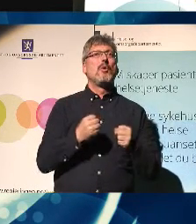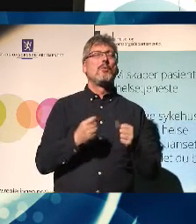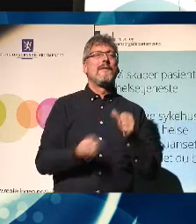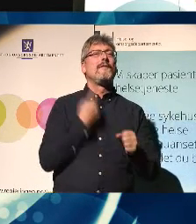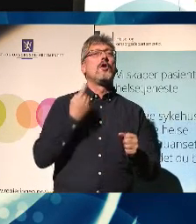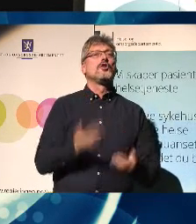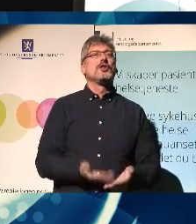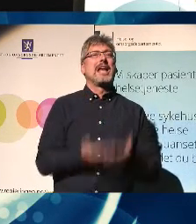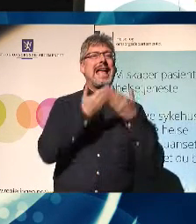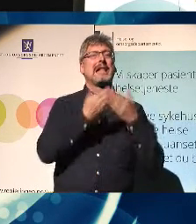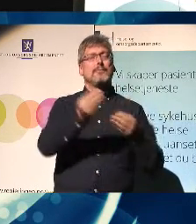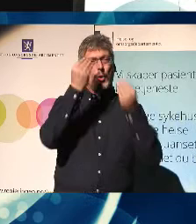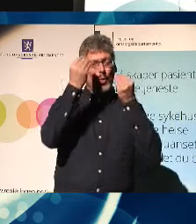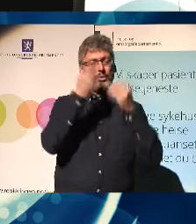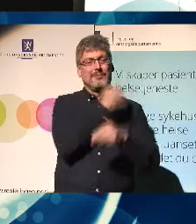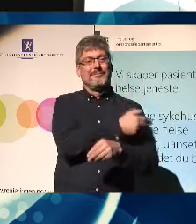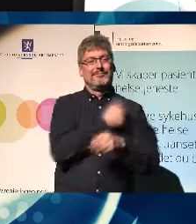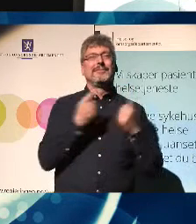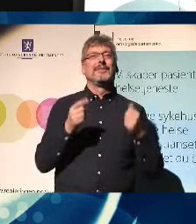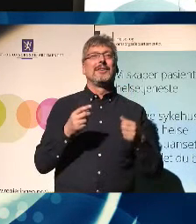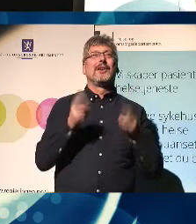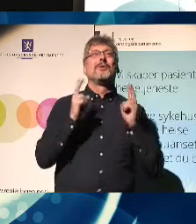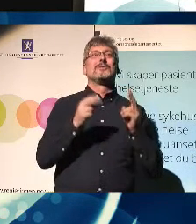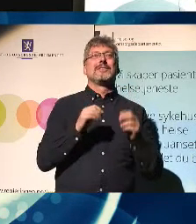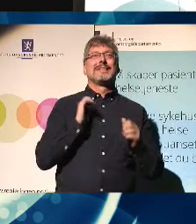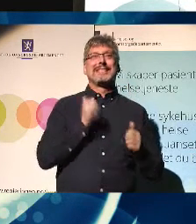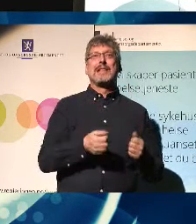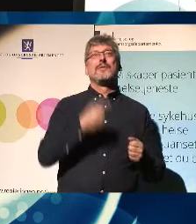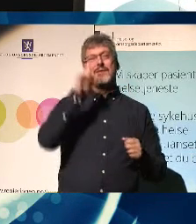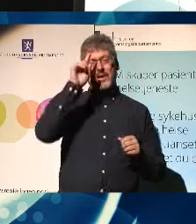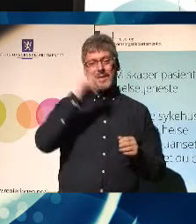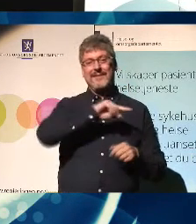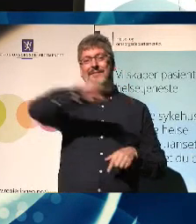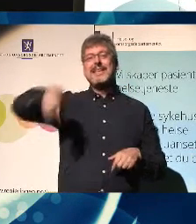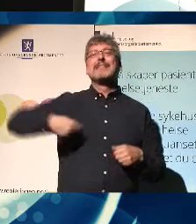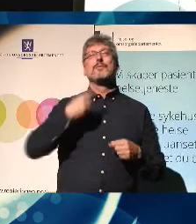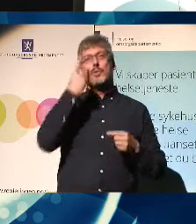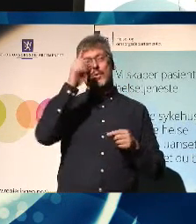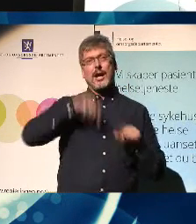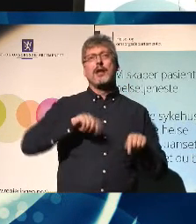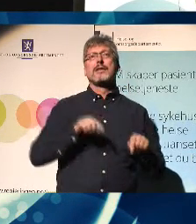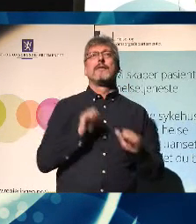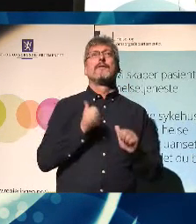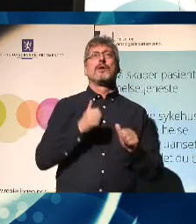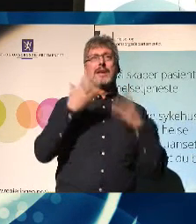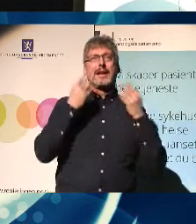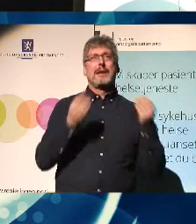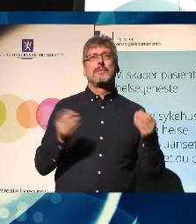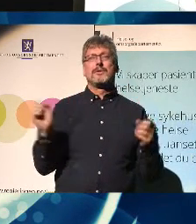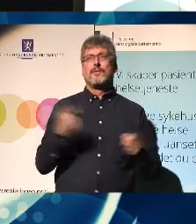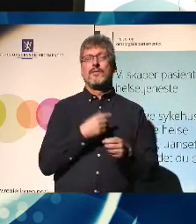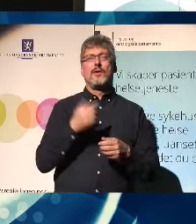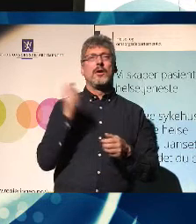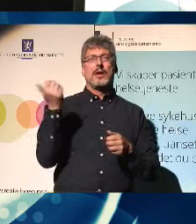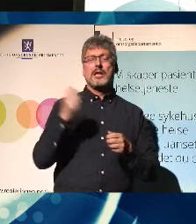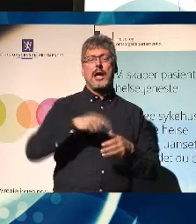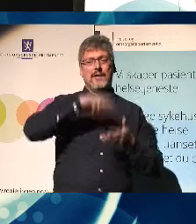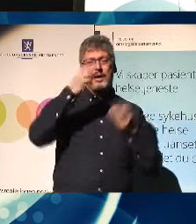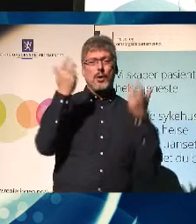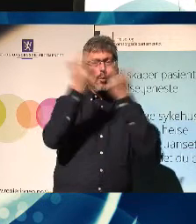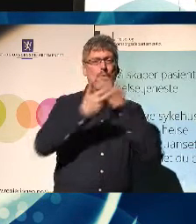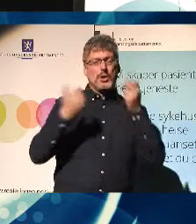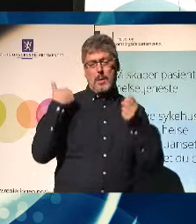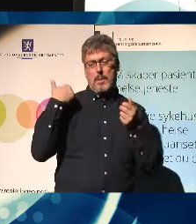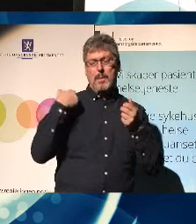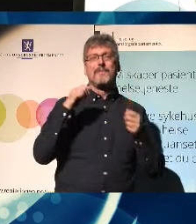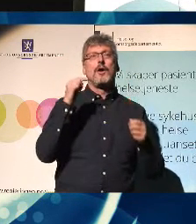også vi som tror at vi kan det uten videre, for vi glemmer veldig fort. Og grunnen til det at TNS Gallup har akkurat gjennomført en undersøkelse for